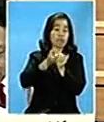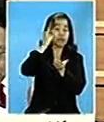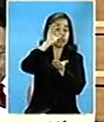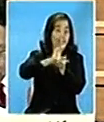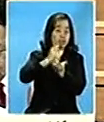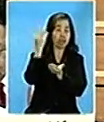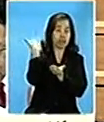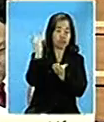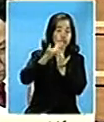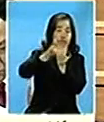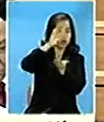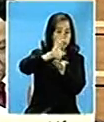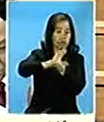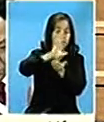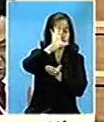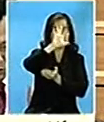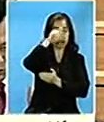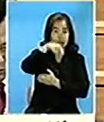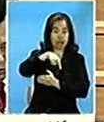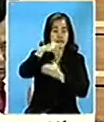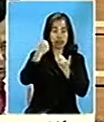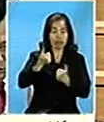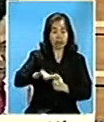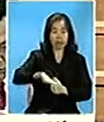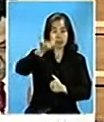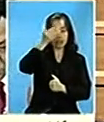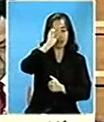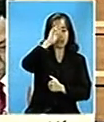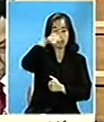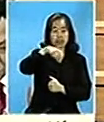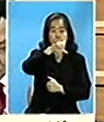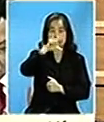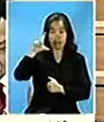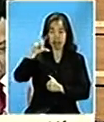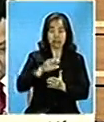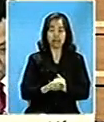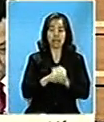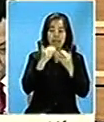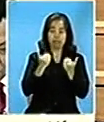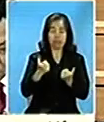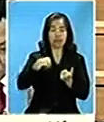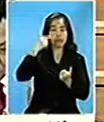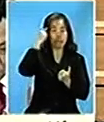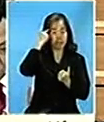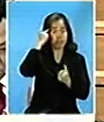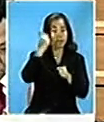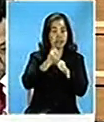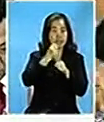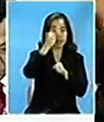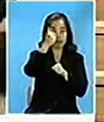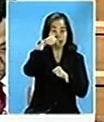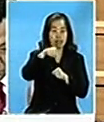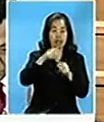ว้เดิมจาก 5,000 ก็เป็น 7,000 กว่าล้านบาทซึ่งคาดว่าอาจจะสูงกว่านั้นด้วยเนื่องจ